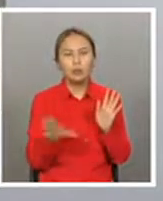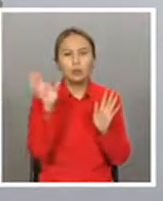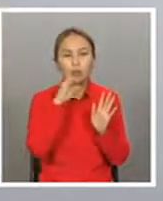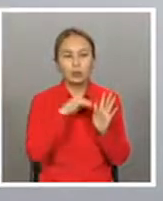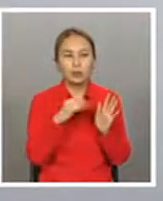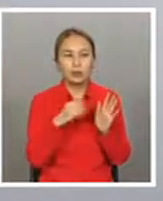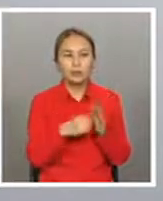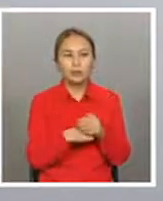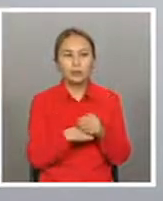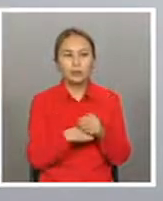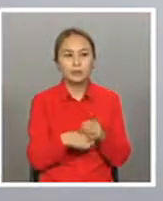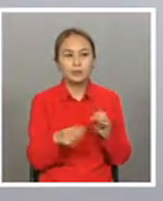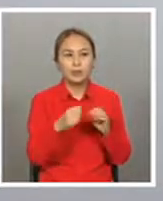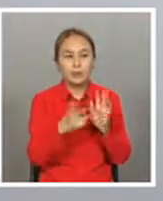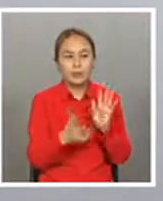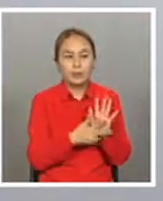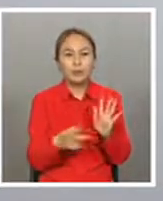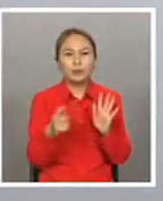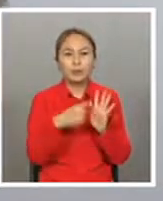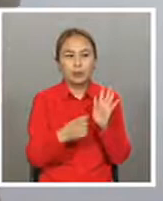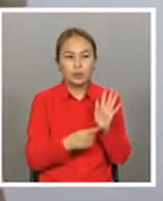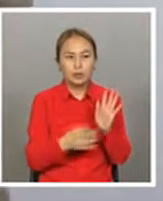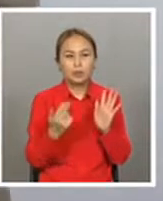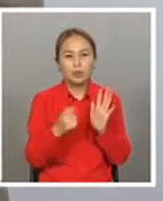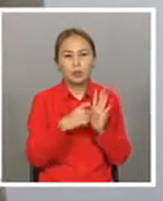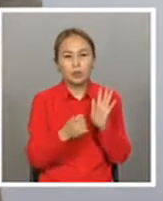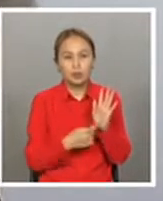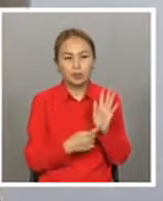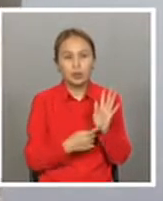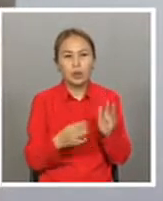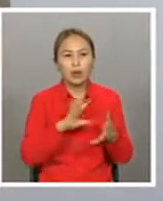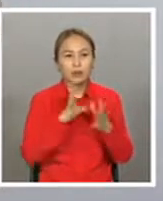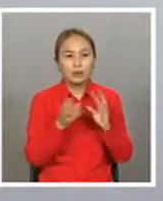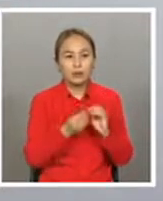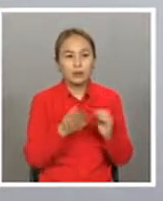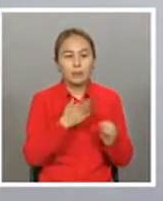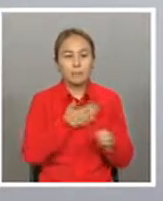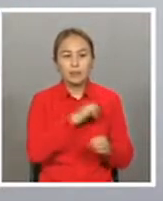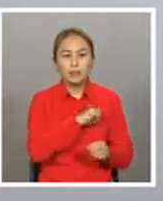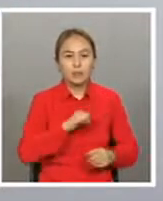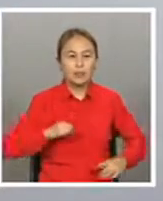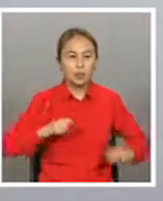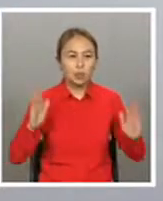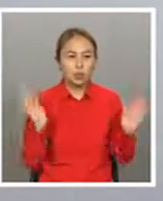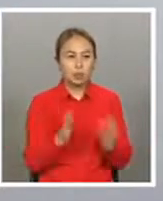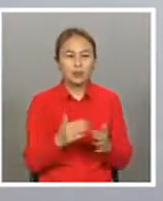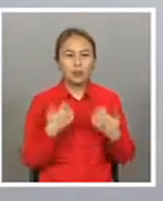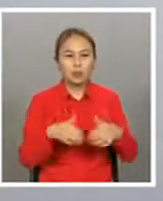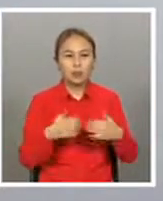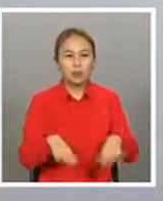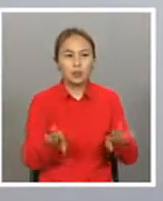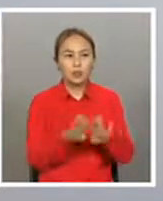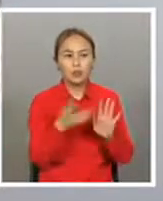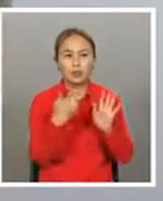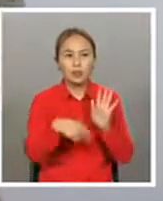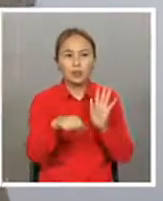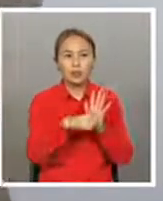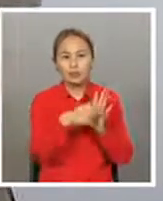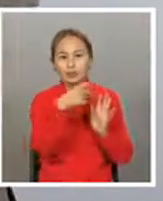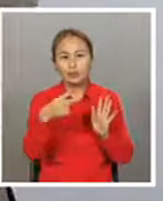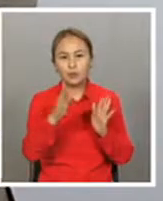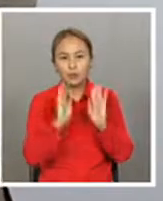Бөлінеді. 18-ге бөліне ме? Бөлінеді. Демек, біздің ең кіші ортақ бөліміз 36-ға тең болады